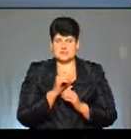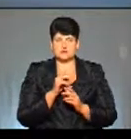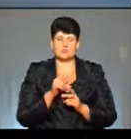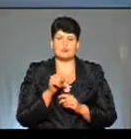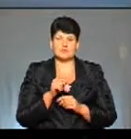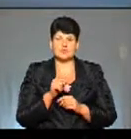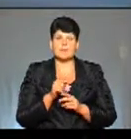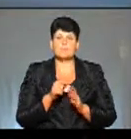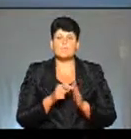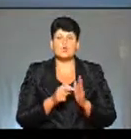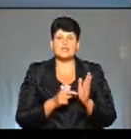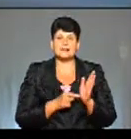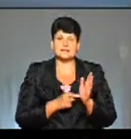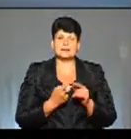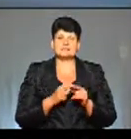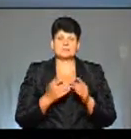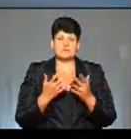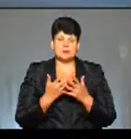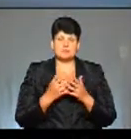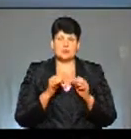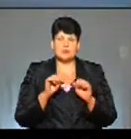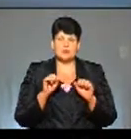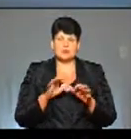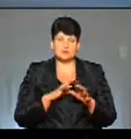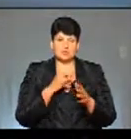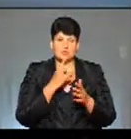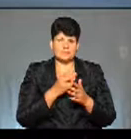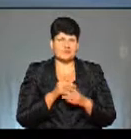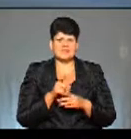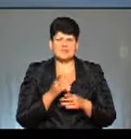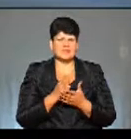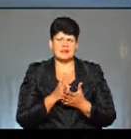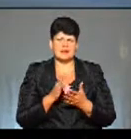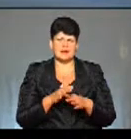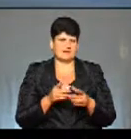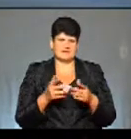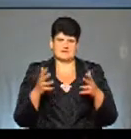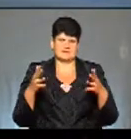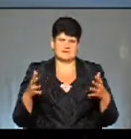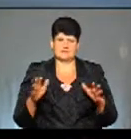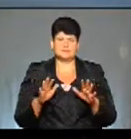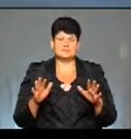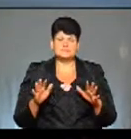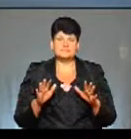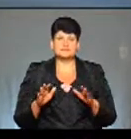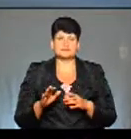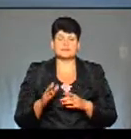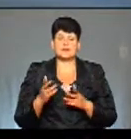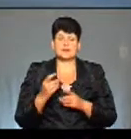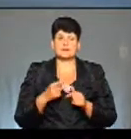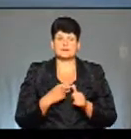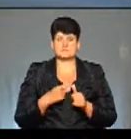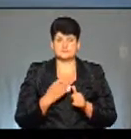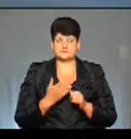власне поділилися цим фільмом, щоб його можна було показати. Він не є дуже довгий, і який